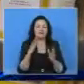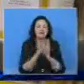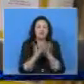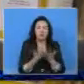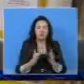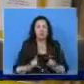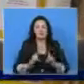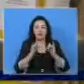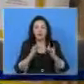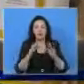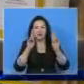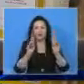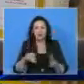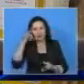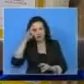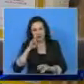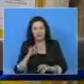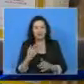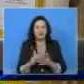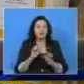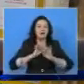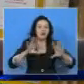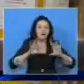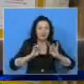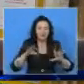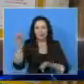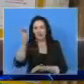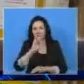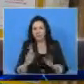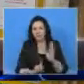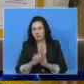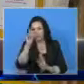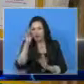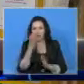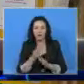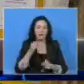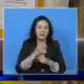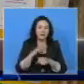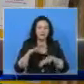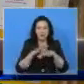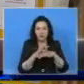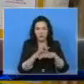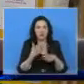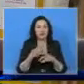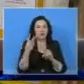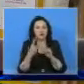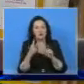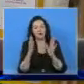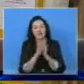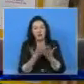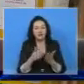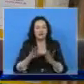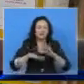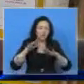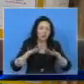посвященные традиционному ремеслу казахов здесь я рассказываю об истории происхождения развития искусства обработки кожи во второй книге теории